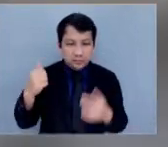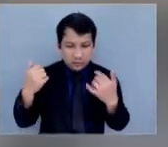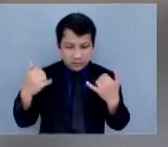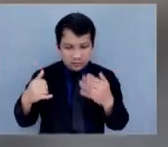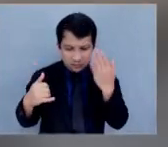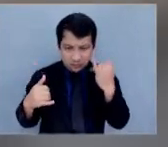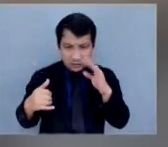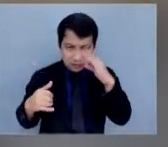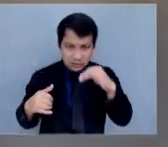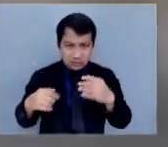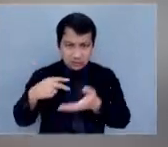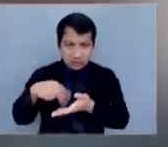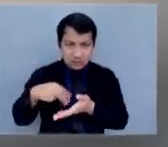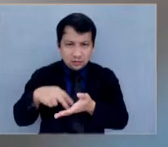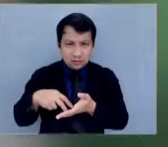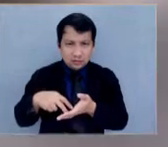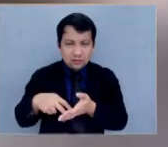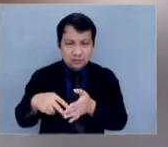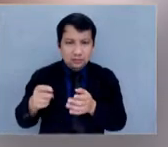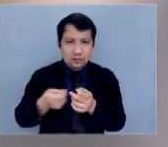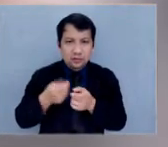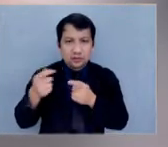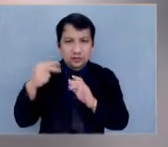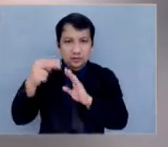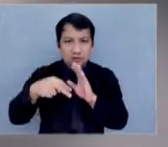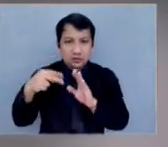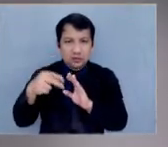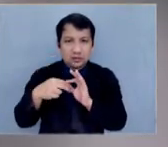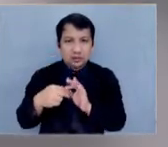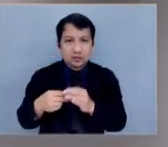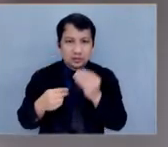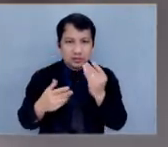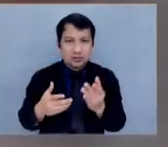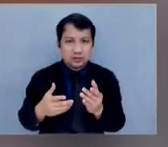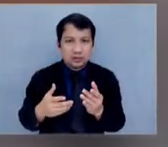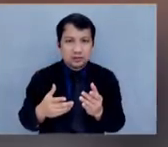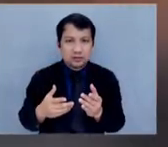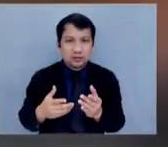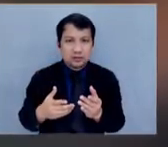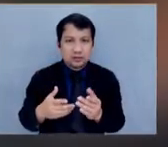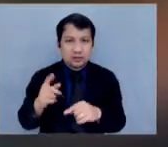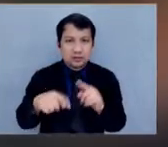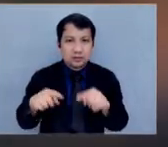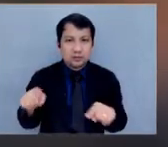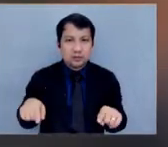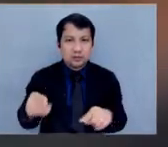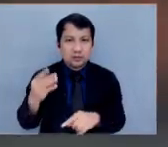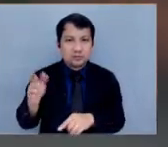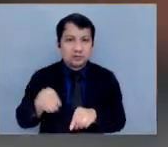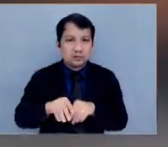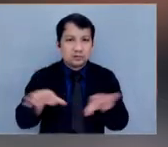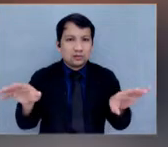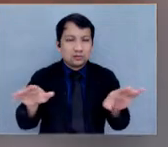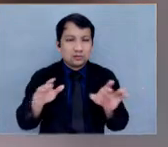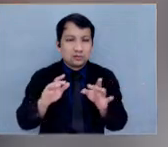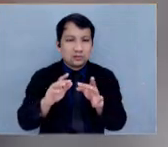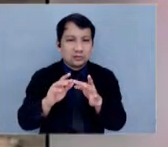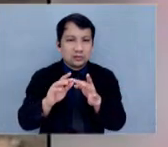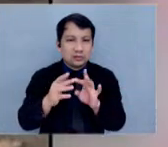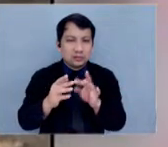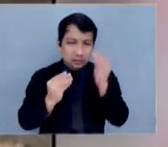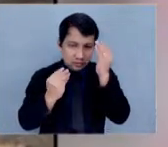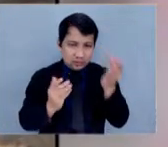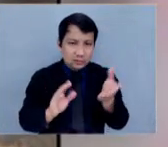na bungo. Burado na ang video pero marami na ang nakapag-record nito kaya kalat pa rin online. Nakarating na yan sa